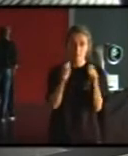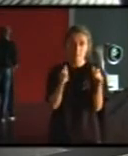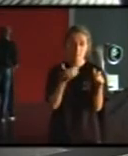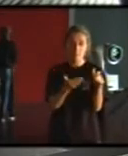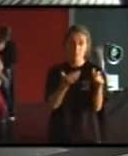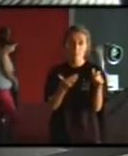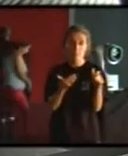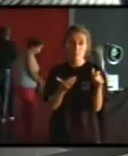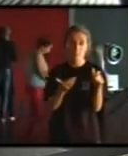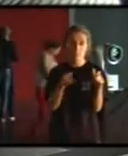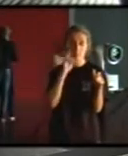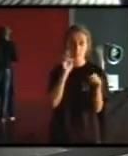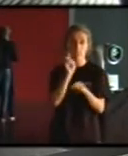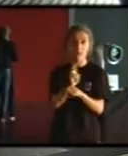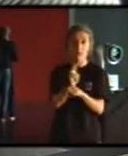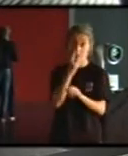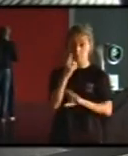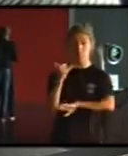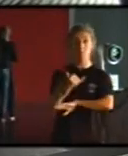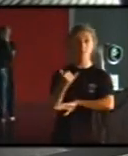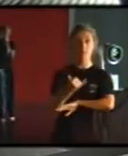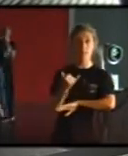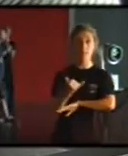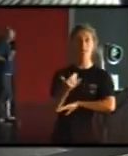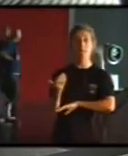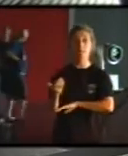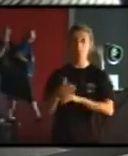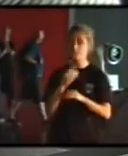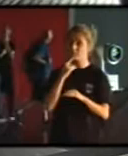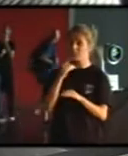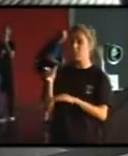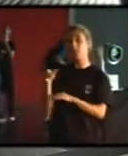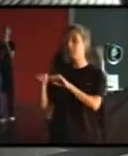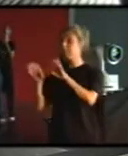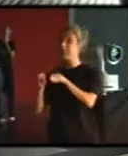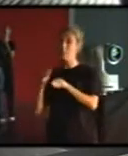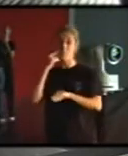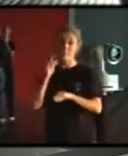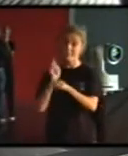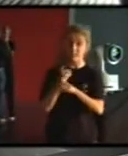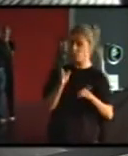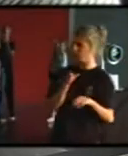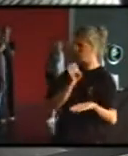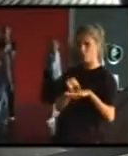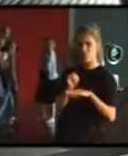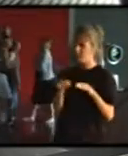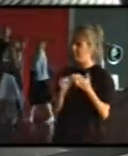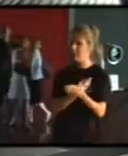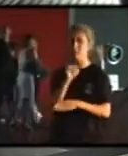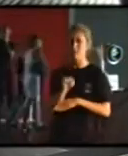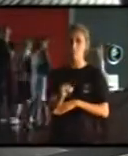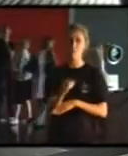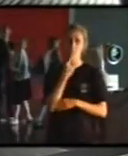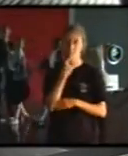grand Dieu, préserver ce bâtiment-là? Qui était pour, qui était contre? Alors, les chemins de fer étaient contre, parce qu'il